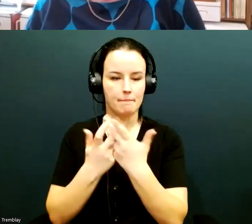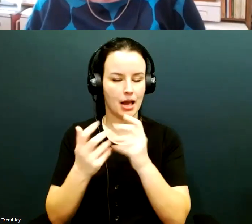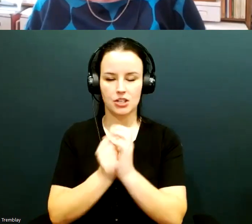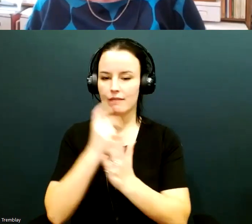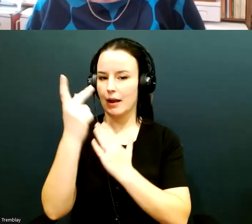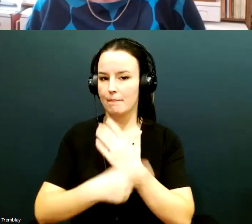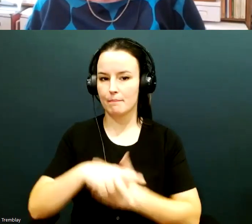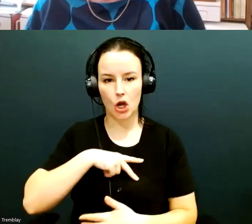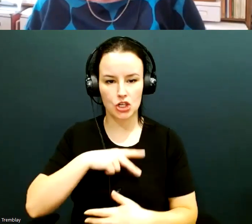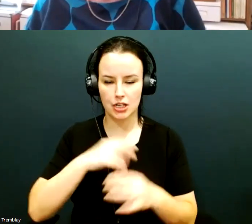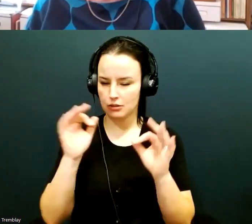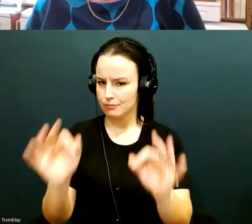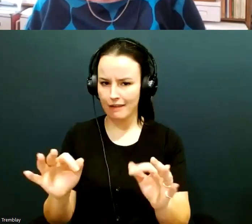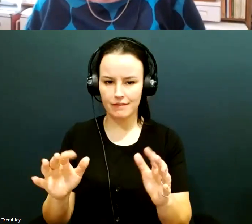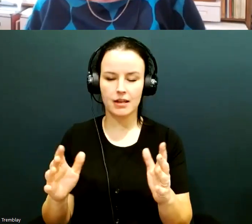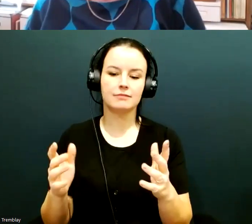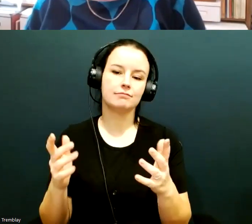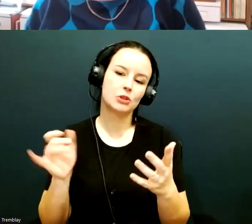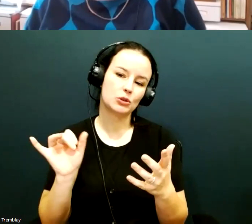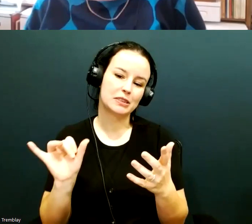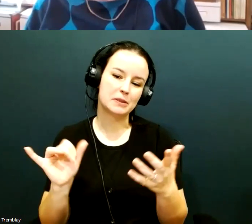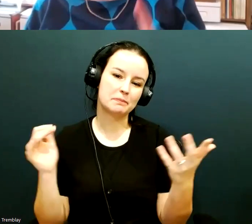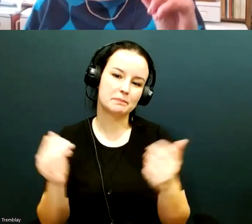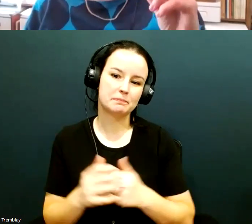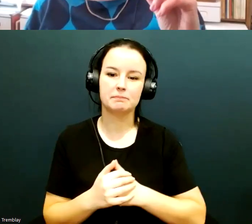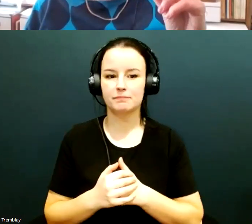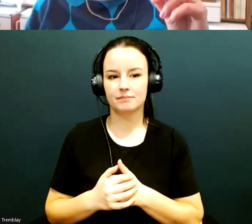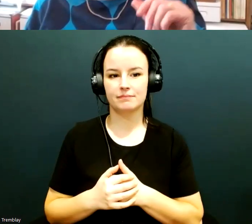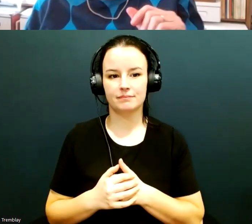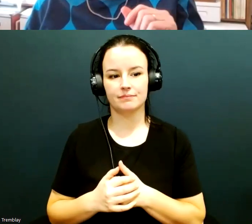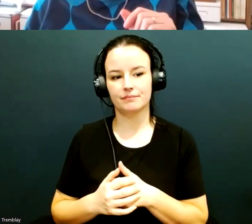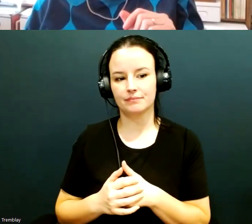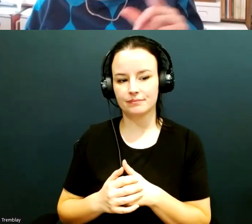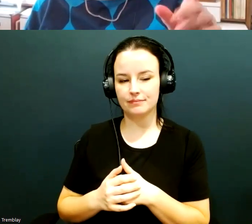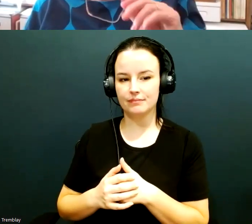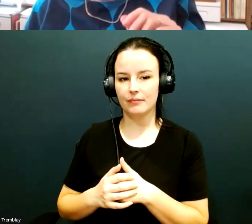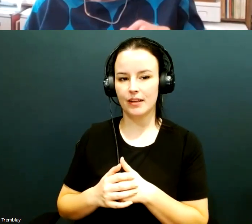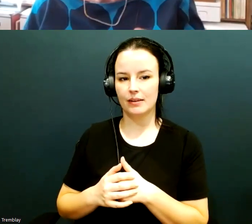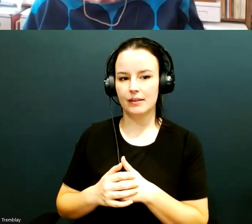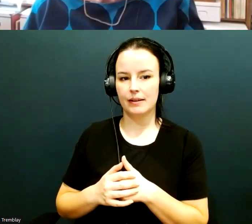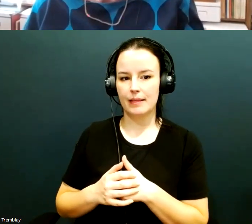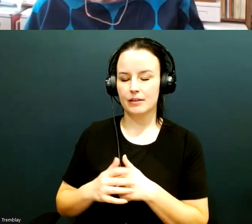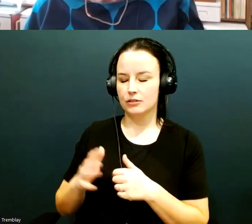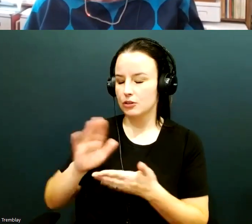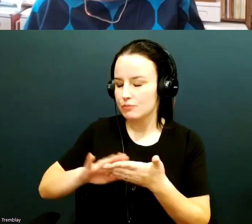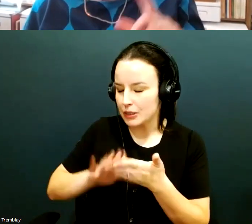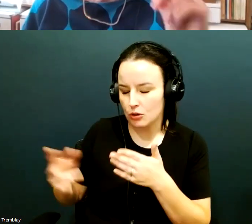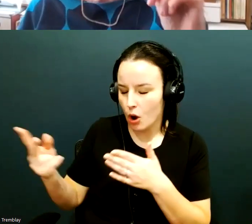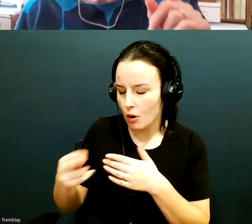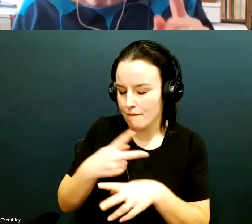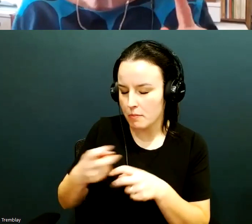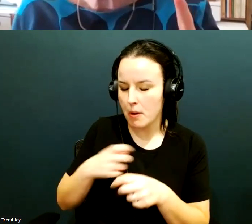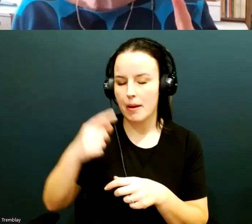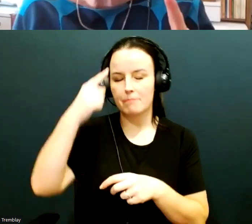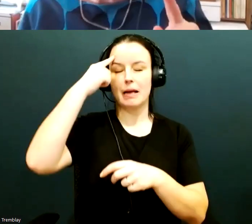projet, donc c'est parfait. Donc, oui, vraiment Et une ça belle m'amène à... réflexion. Oui. Excuse-moi, Roxane, je ne vais pas te couper. Ça